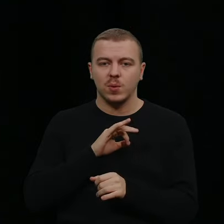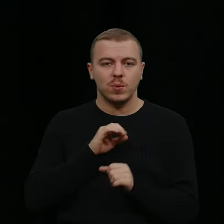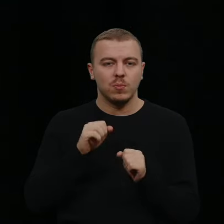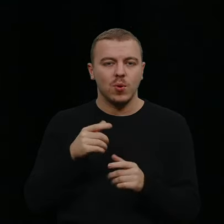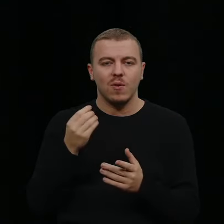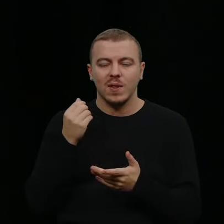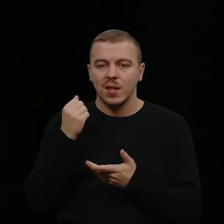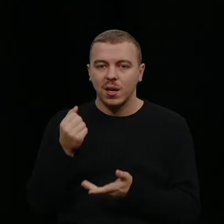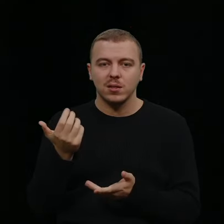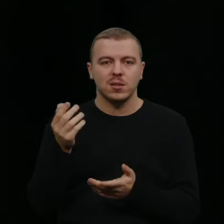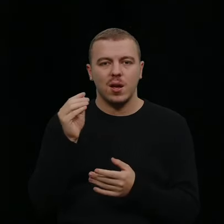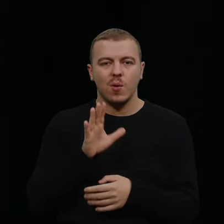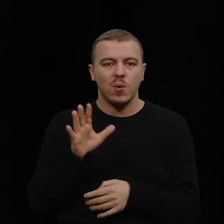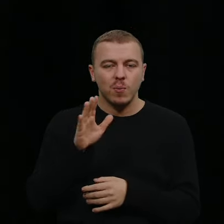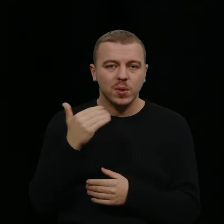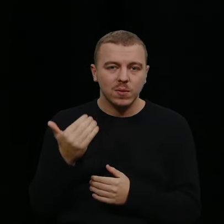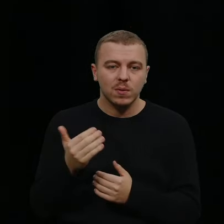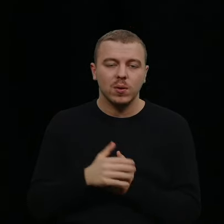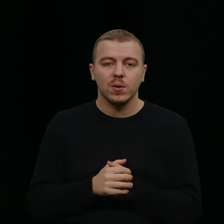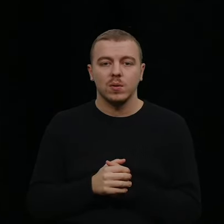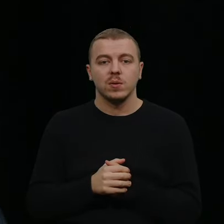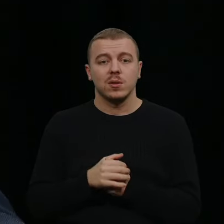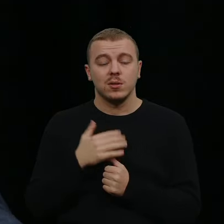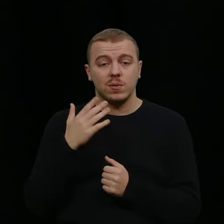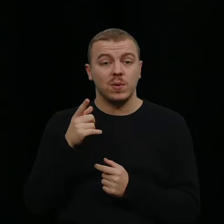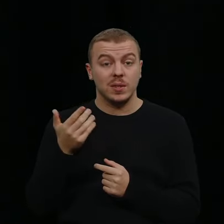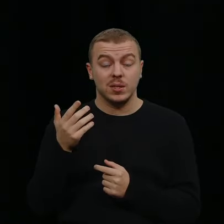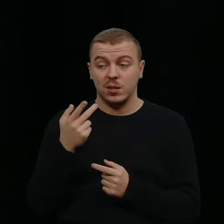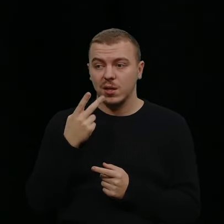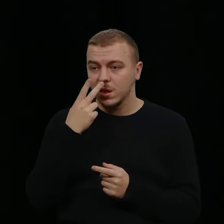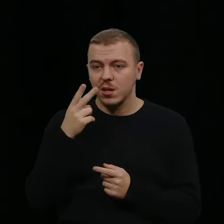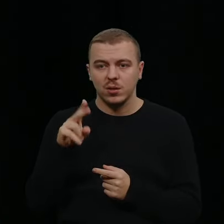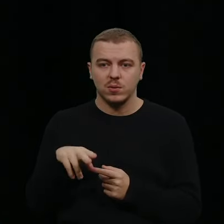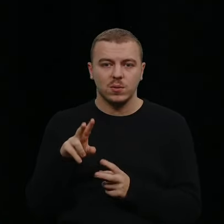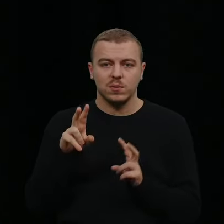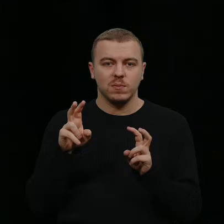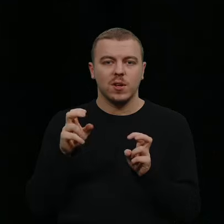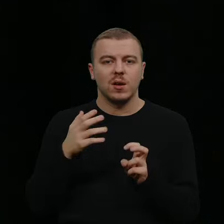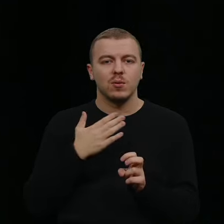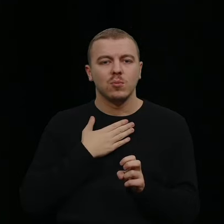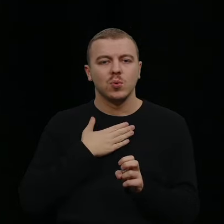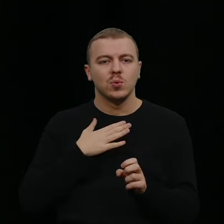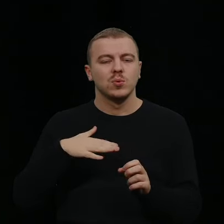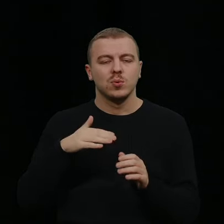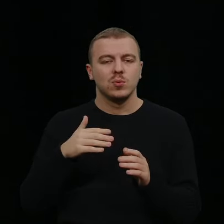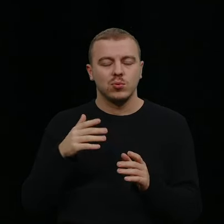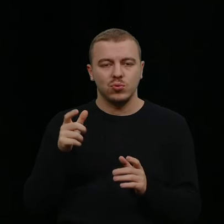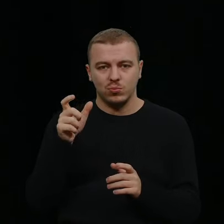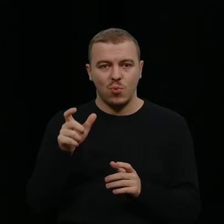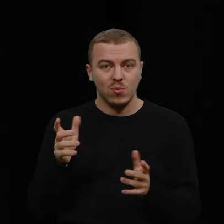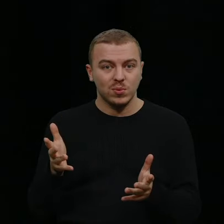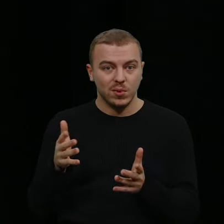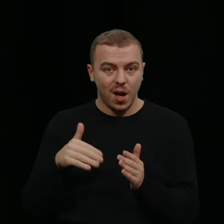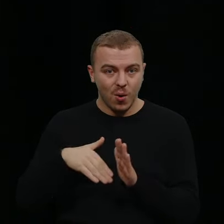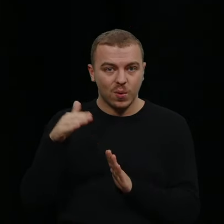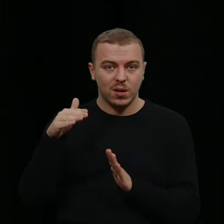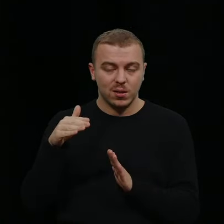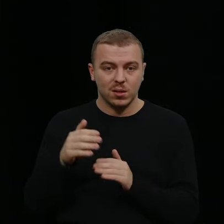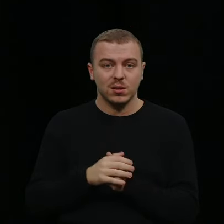tai finansus, europinius ar kažką tai tokio, aiškiai, visai nesižvelgiant į tą mūsų augantį žmogų,